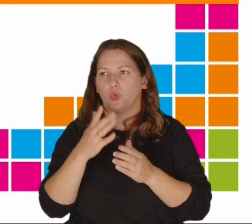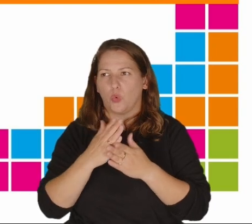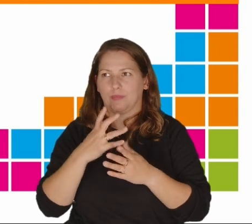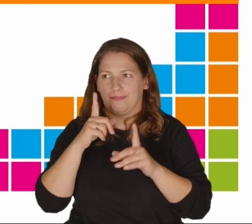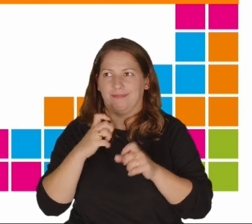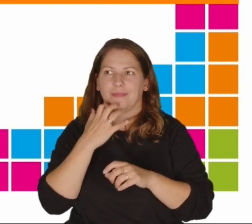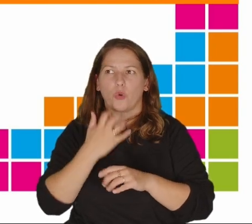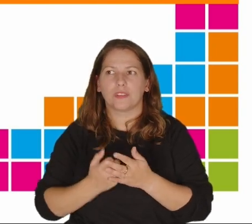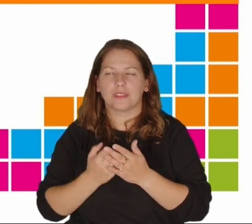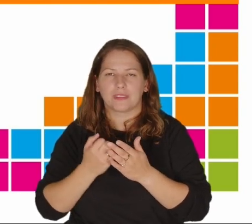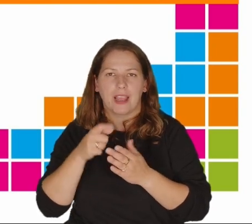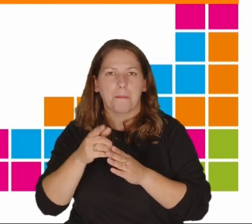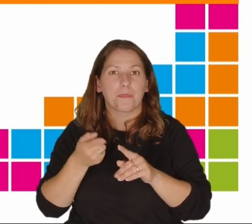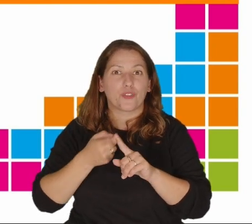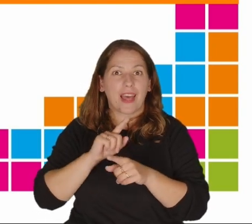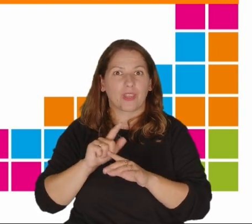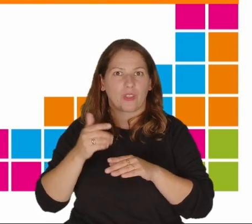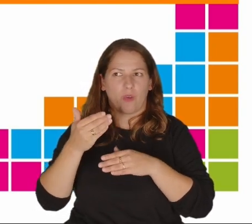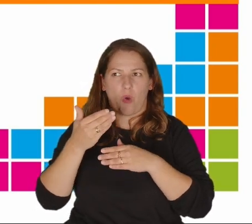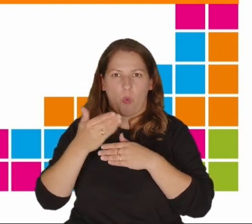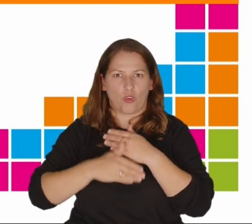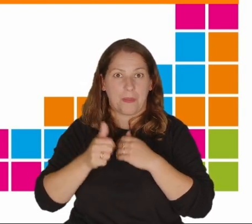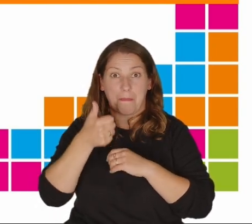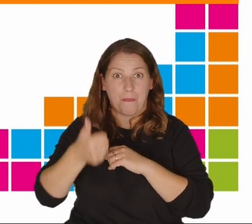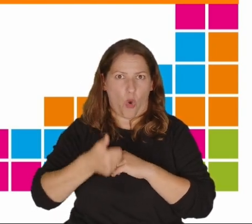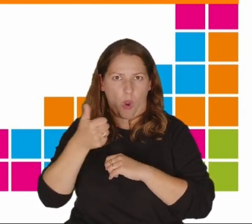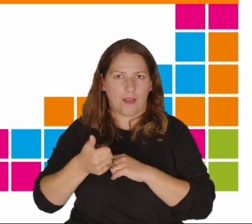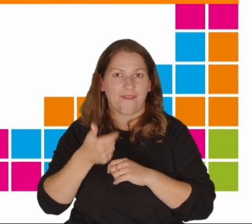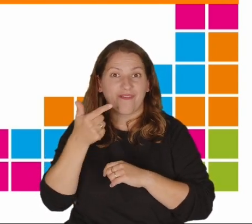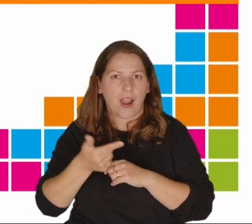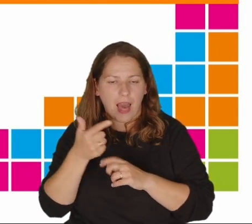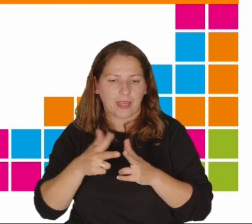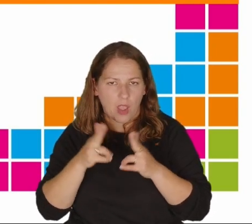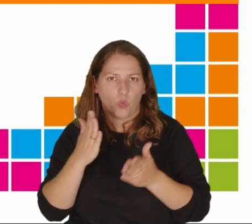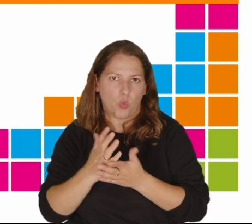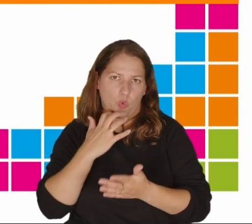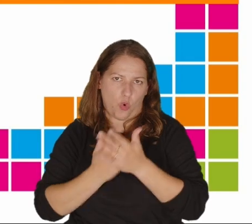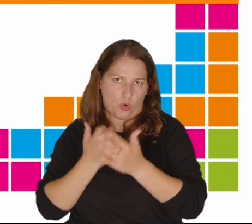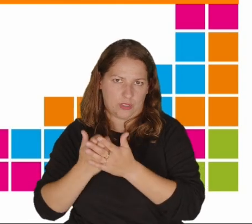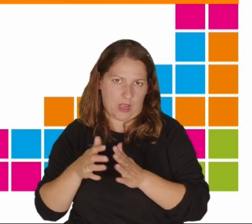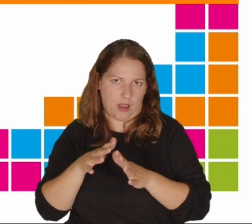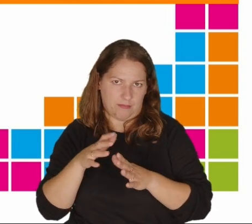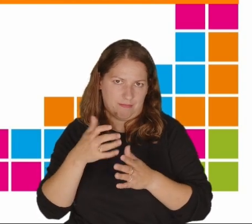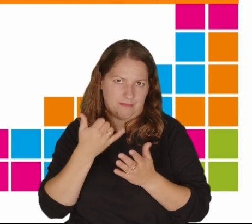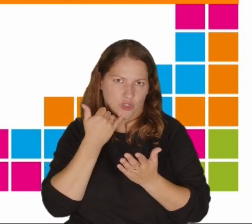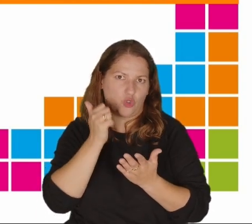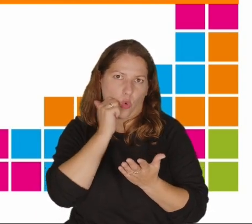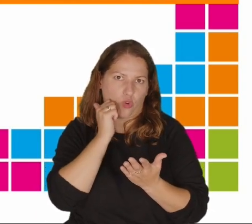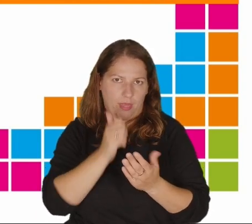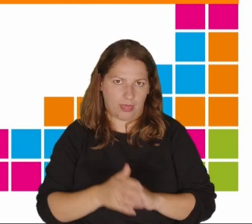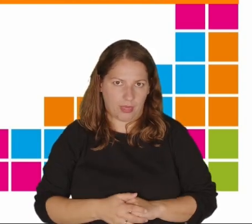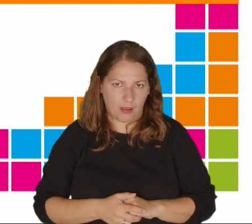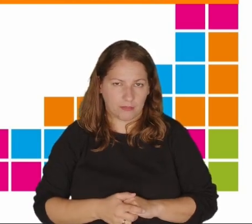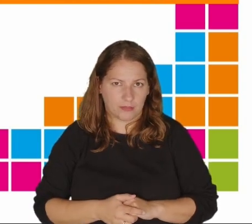korzystać z urządzenia mobilnego przed ukończeniem pierwszego roku życia. W wieku 2 lat większość dzieci korzystała z urządzenia codziennie.